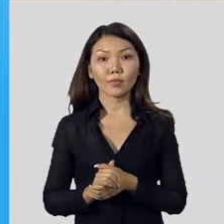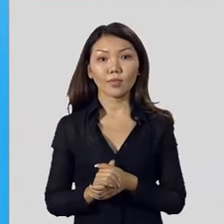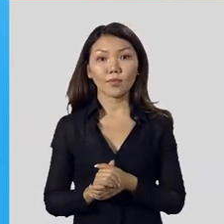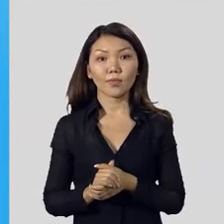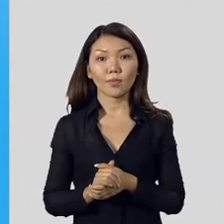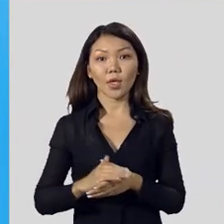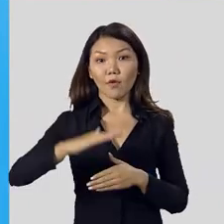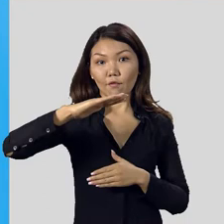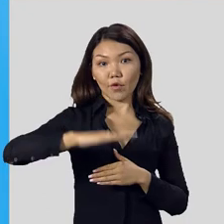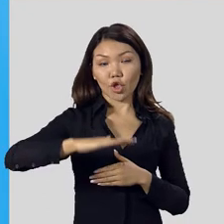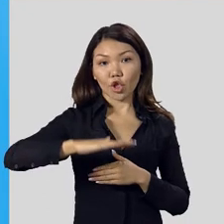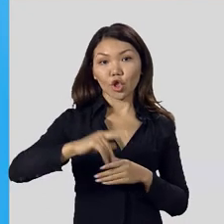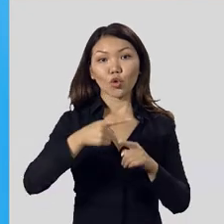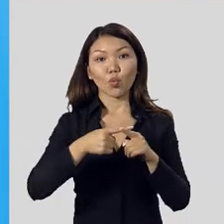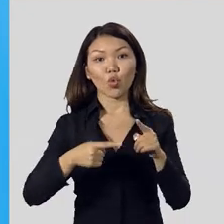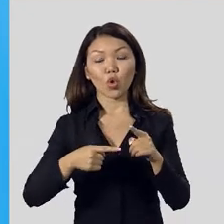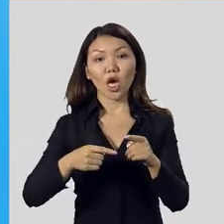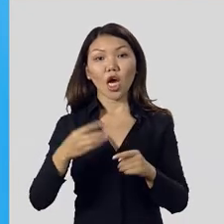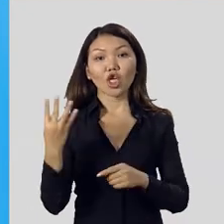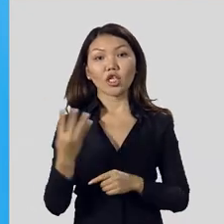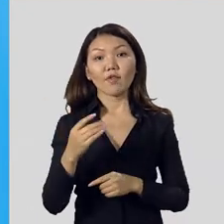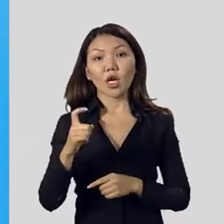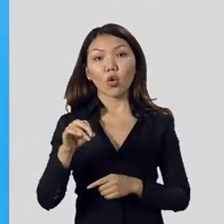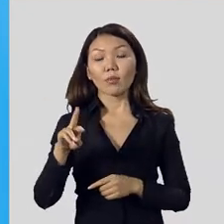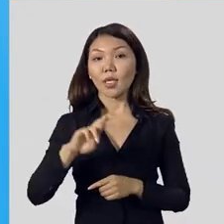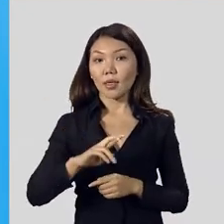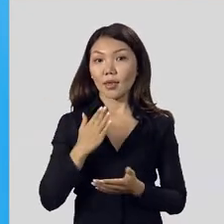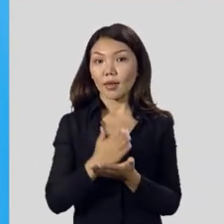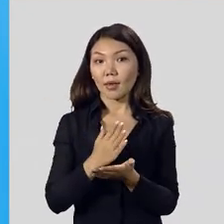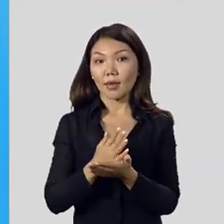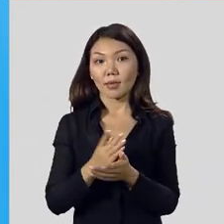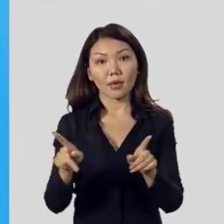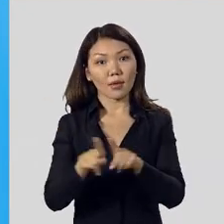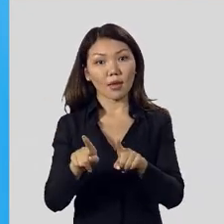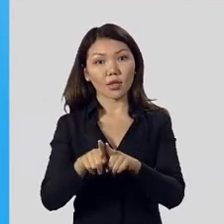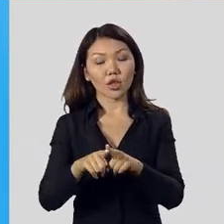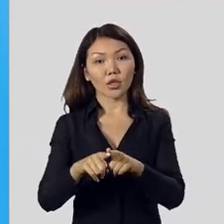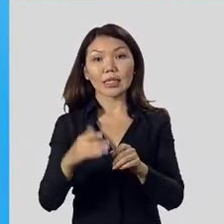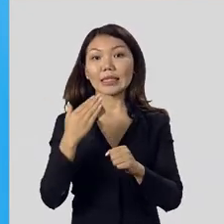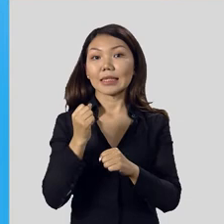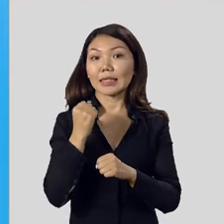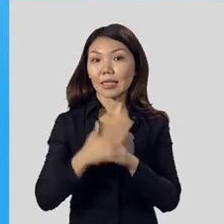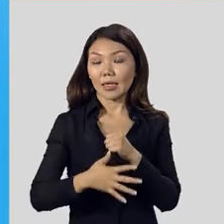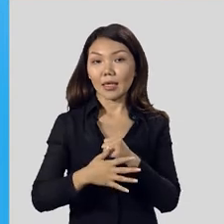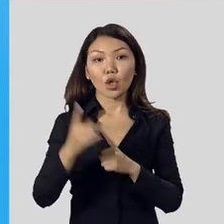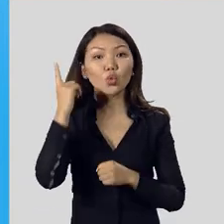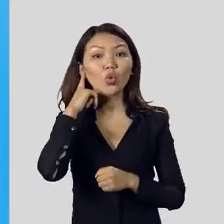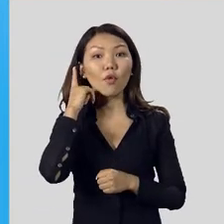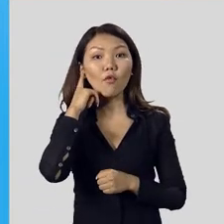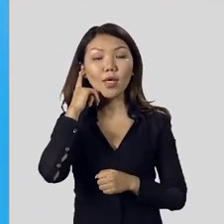В нижних буграх четверохолмия сосредоточены аналогичные центры слухового